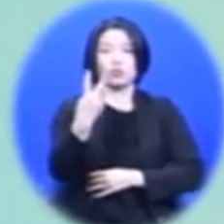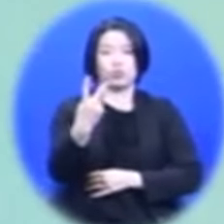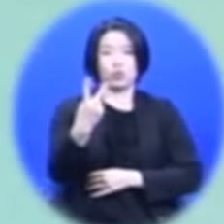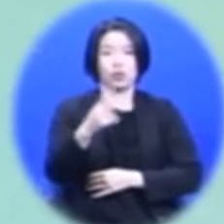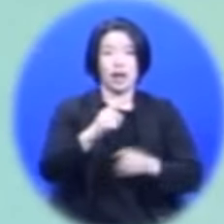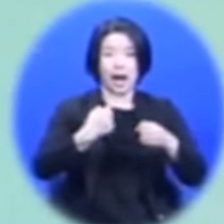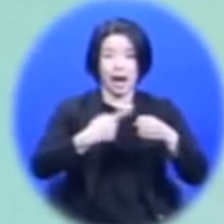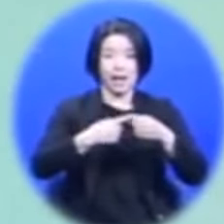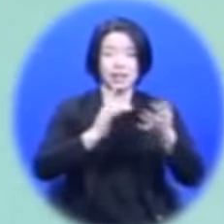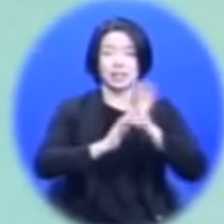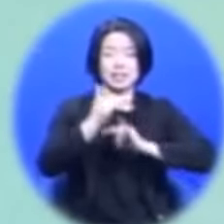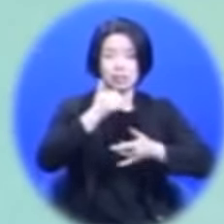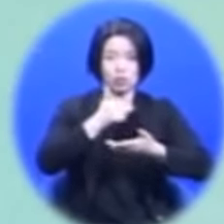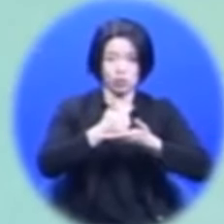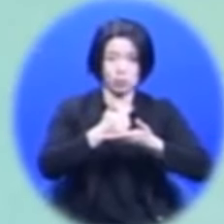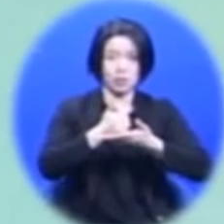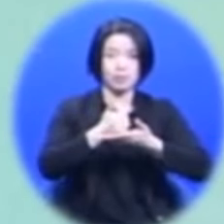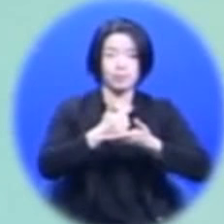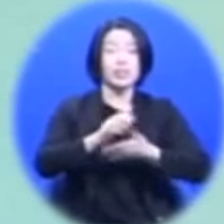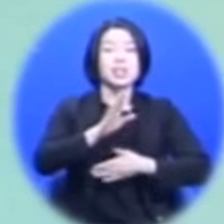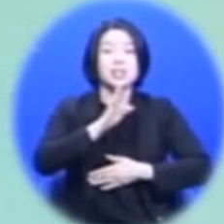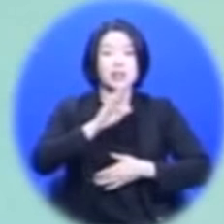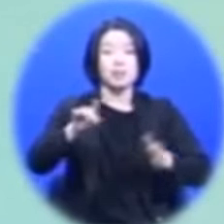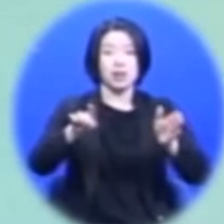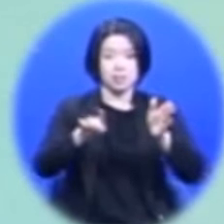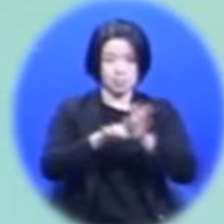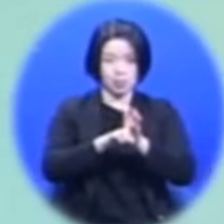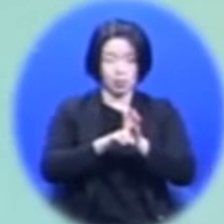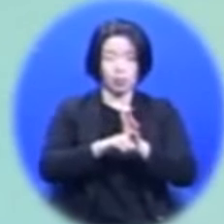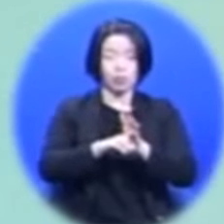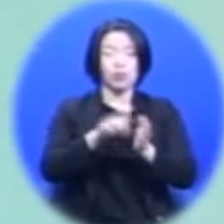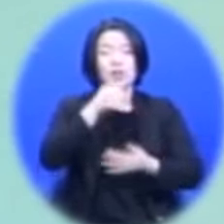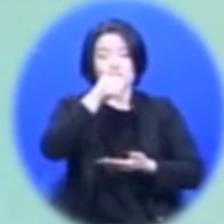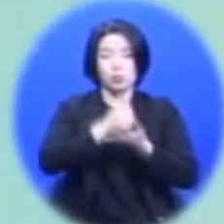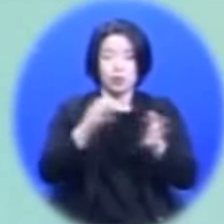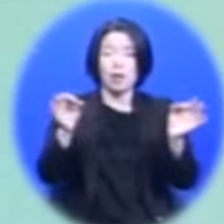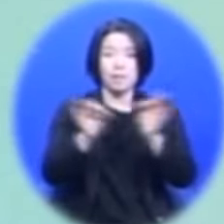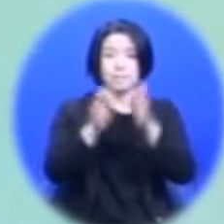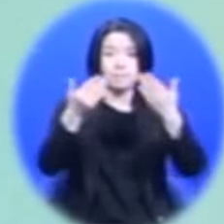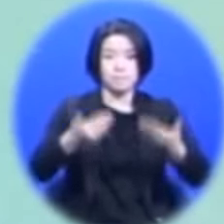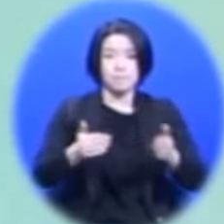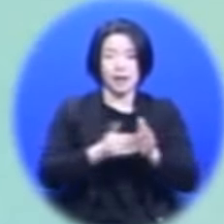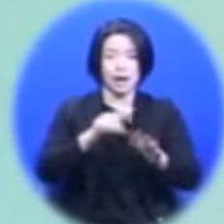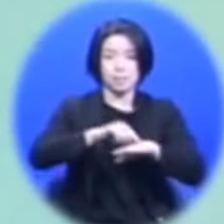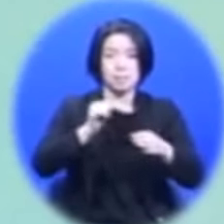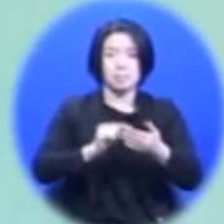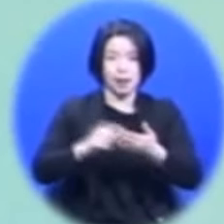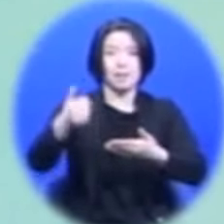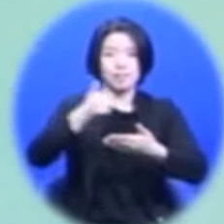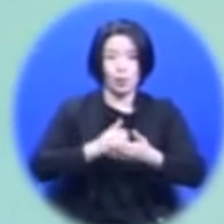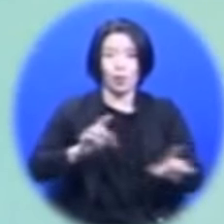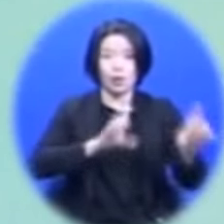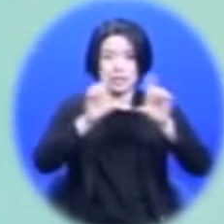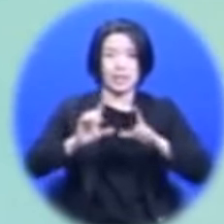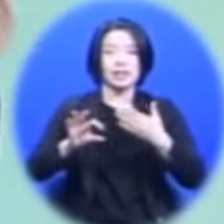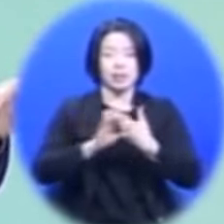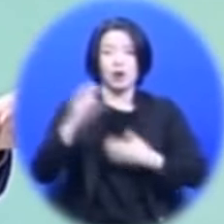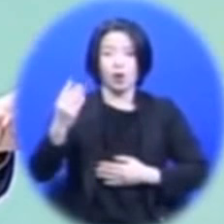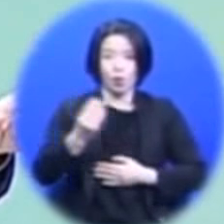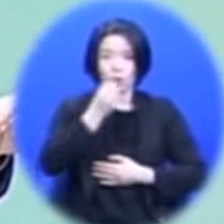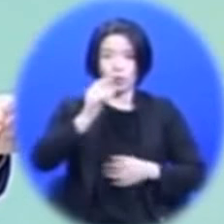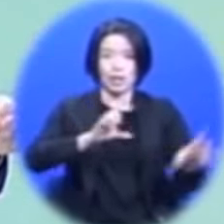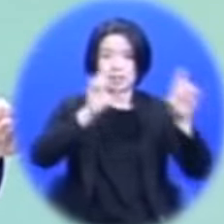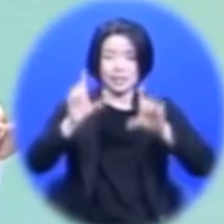하나는 예수님을 정말 믿었고 속죄함을 받았고 예수님을 마음에 모시고 산다면 거룩한